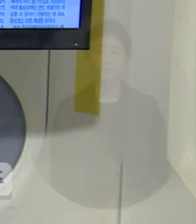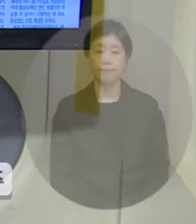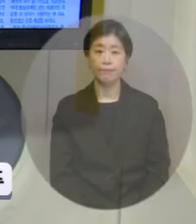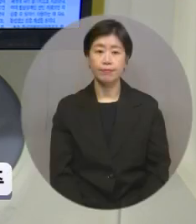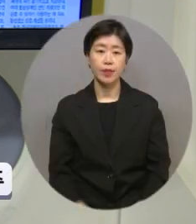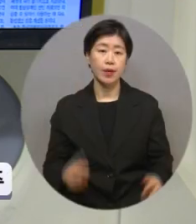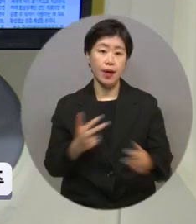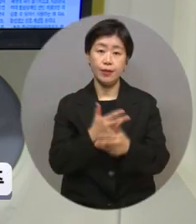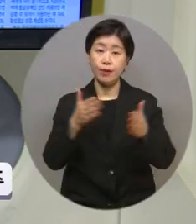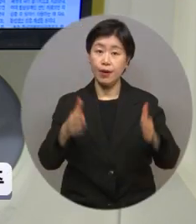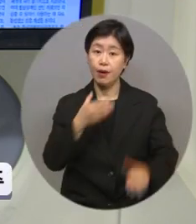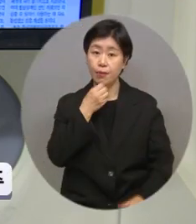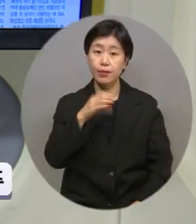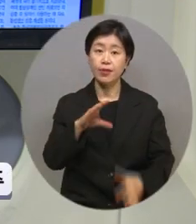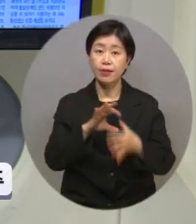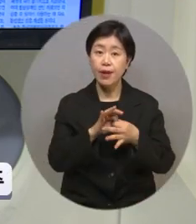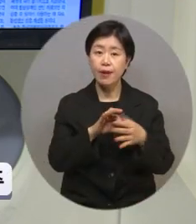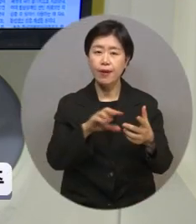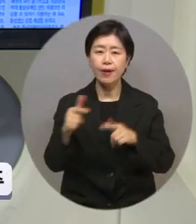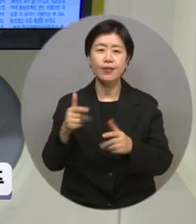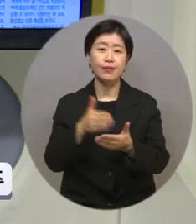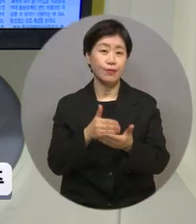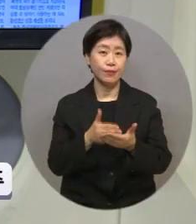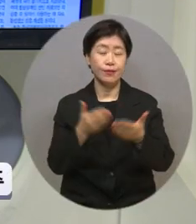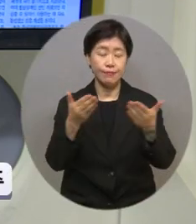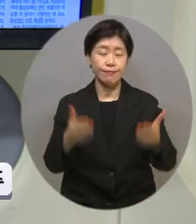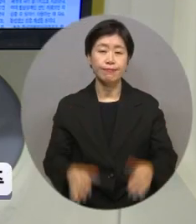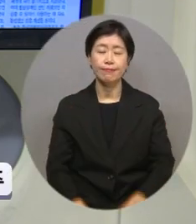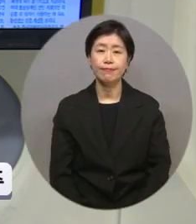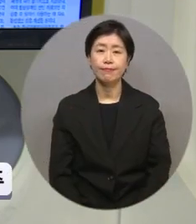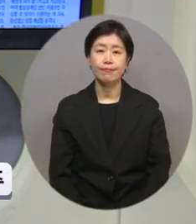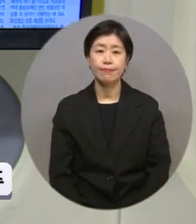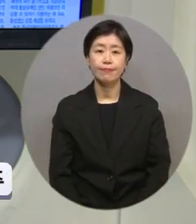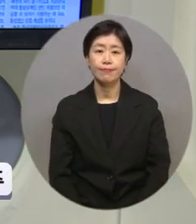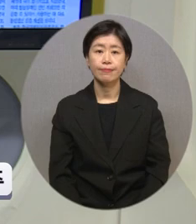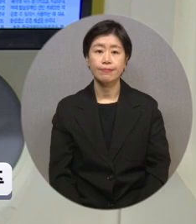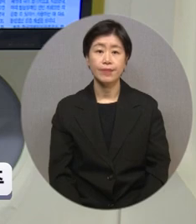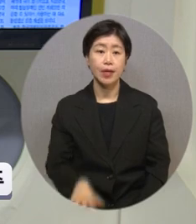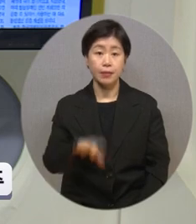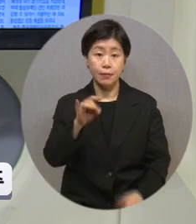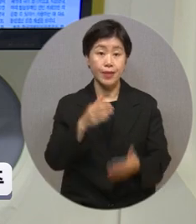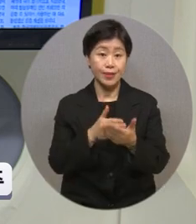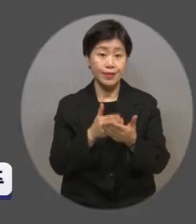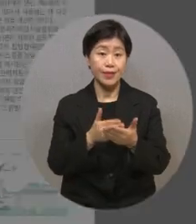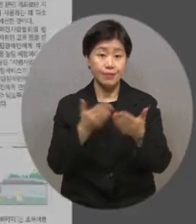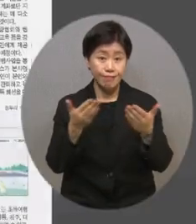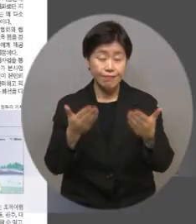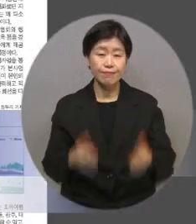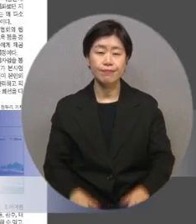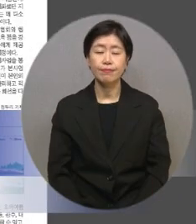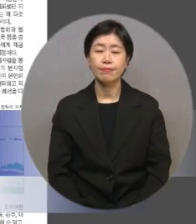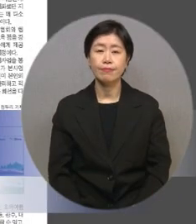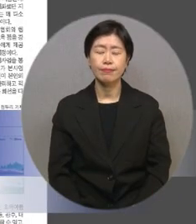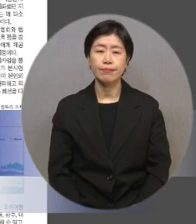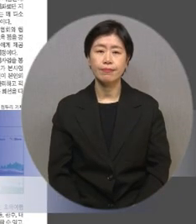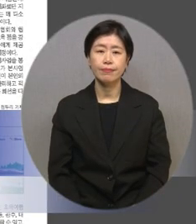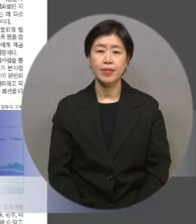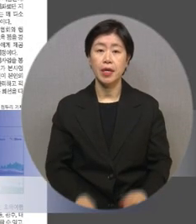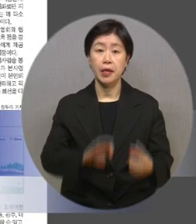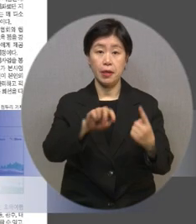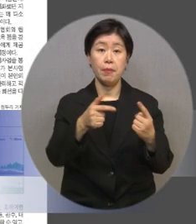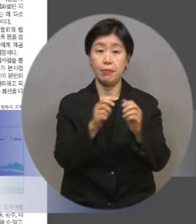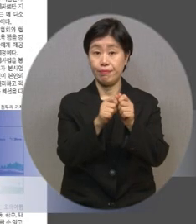한주간에 복직의 소식을 장애인 신문과 함께 만나봅니다 오늘 첫 번째 기사입니다 먼저 장애인 신문